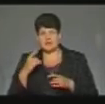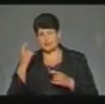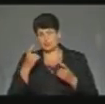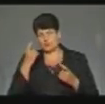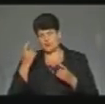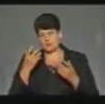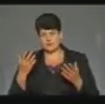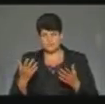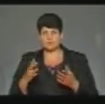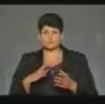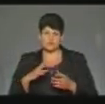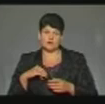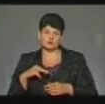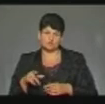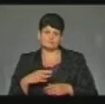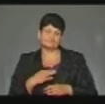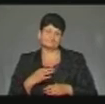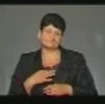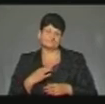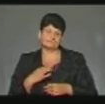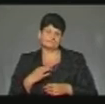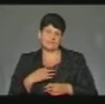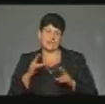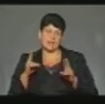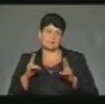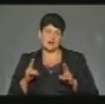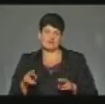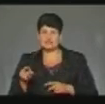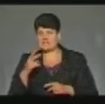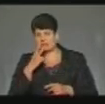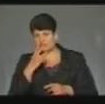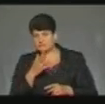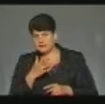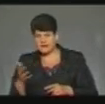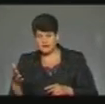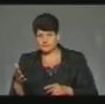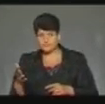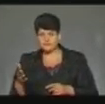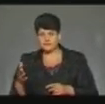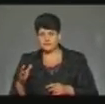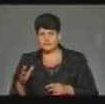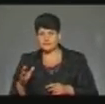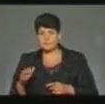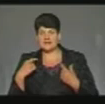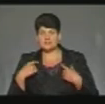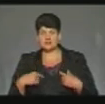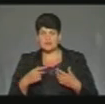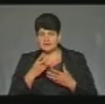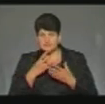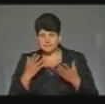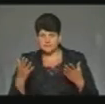сп'янінні також йдуть. Десь нехтують правилами дорожнього руху, їх не видно без відбуваючих там жилетів чи